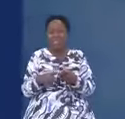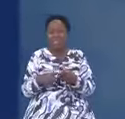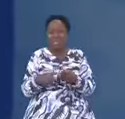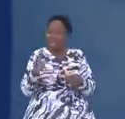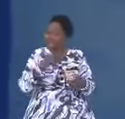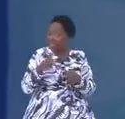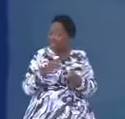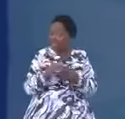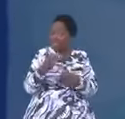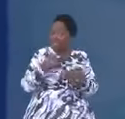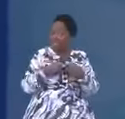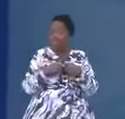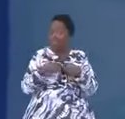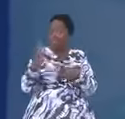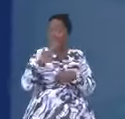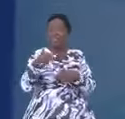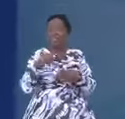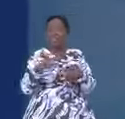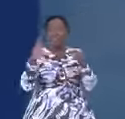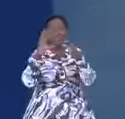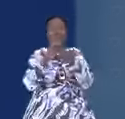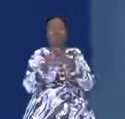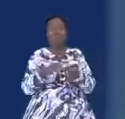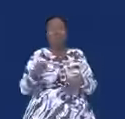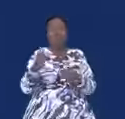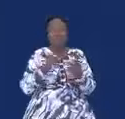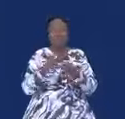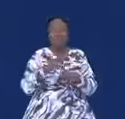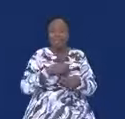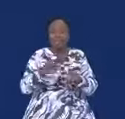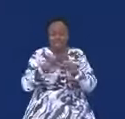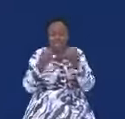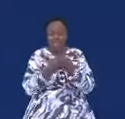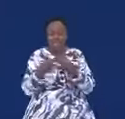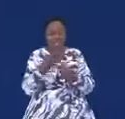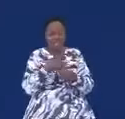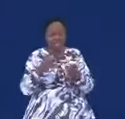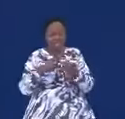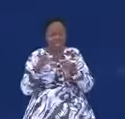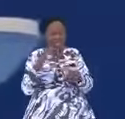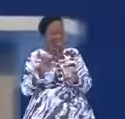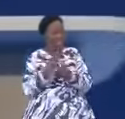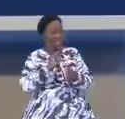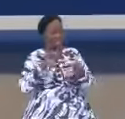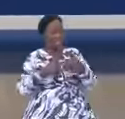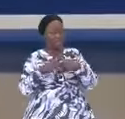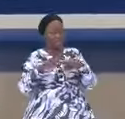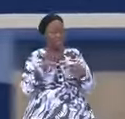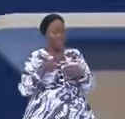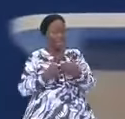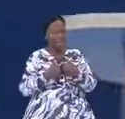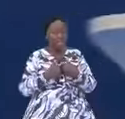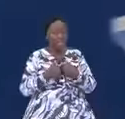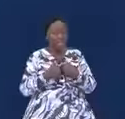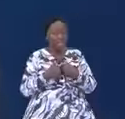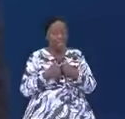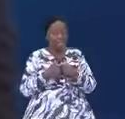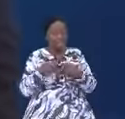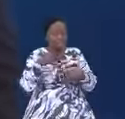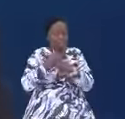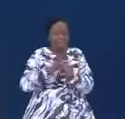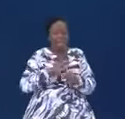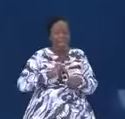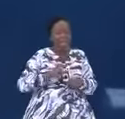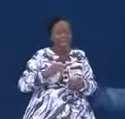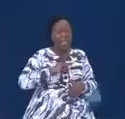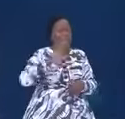société des ténèbres cette chose que j'ai fait je me suis joint à hainaut un club au culte papale doit passer à la base